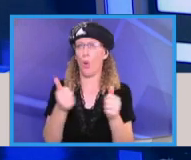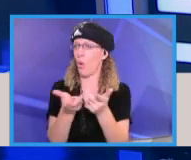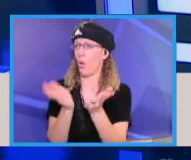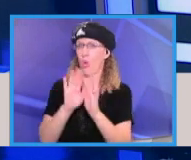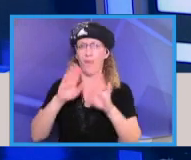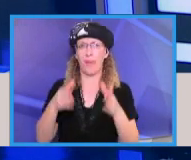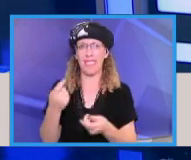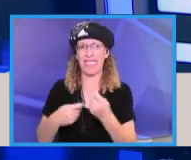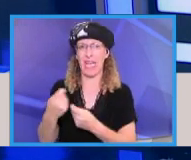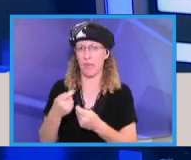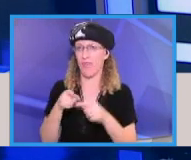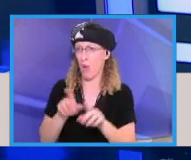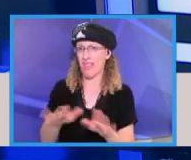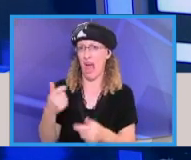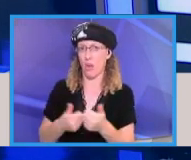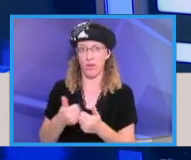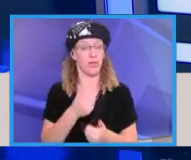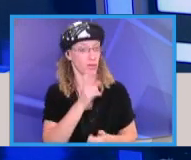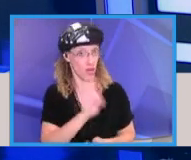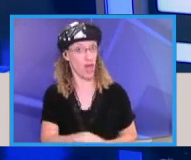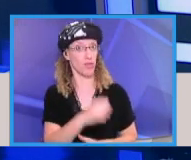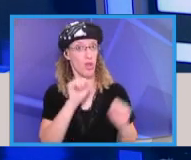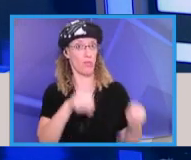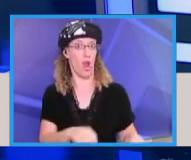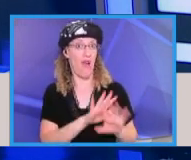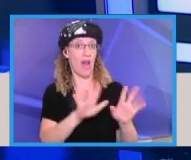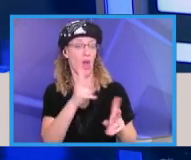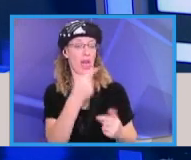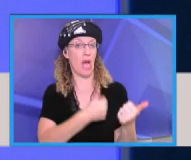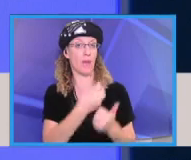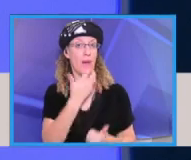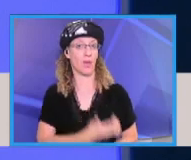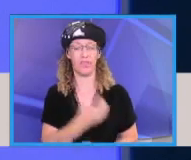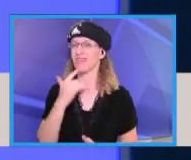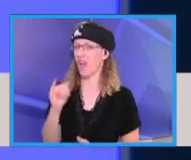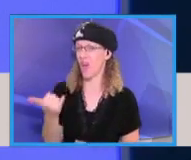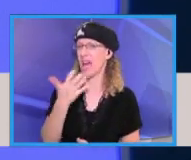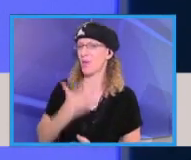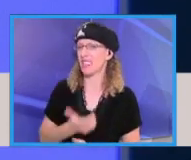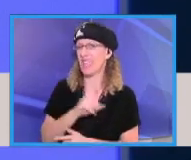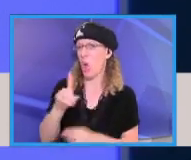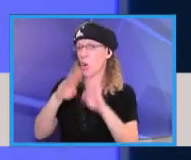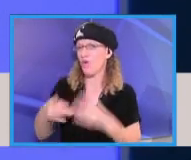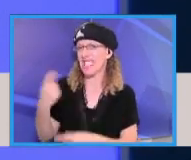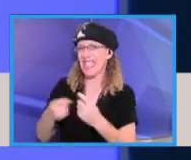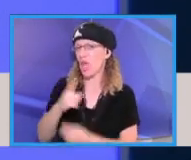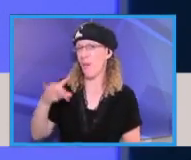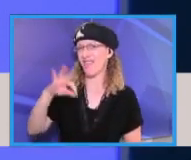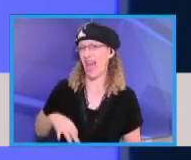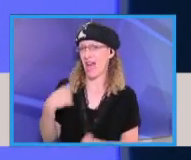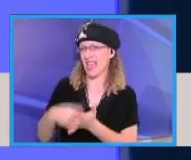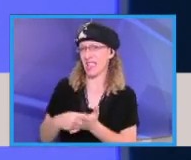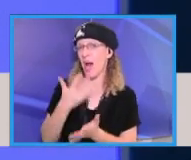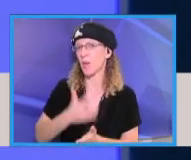נמצא כאשר אין תחרות. אבל יש פה מונופול, כי המונופול... בעצם אף אחד לא יכול להתחרות ברבנות. נכון. הרבנות היא לא גוף עסקי, היא לא מרוויחה כסף בנושא הכשרות, הרבנות